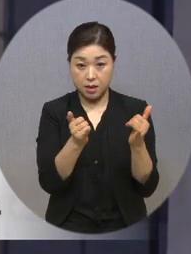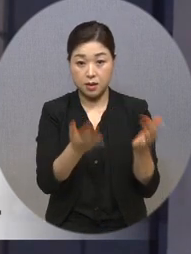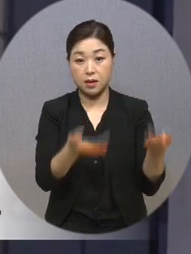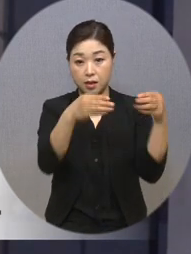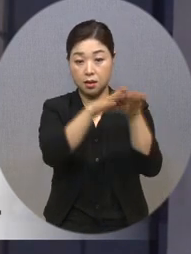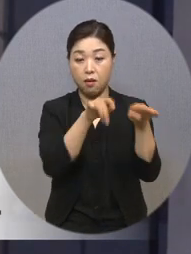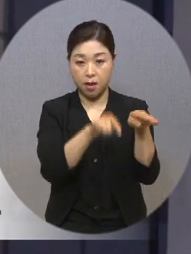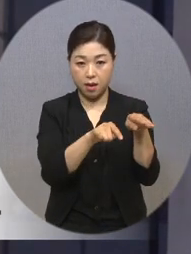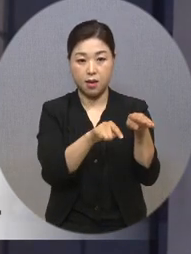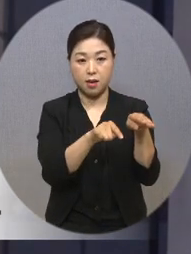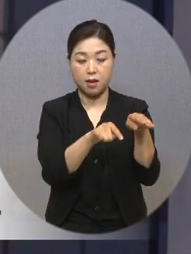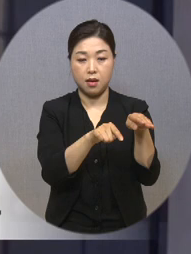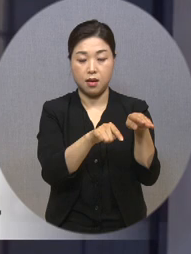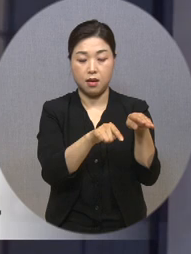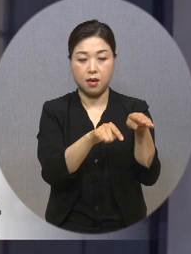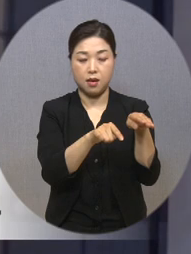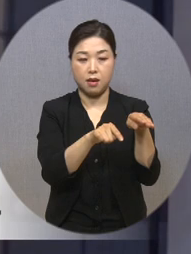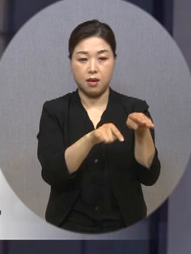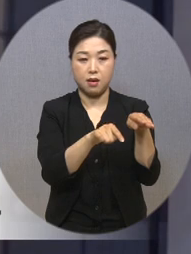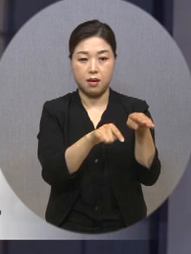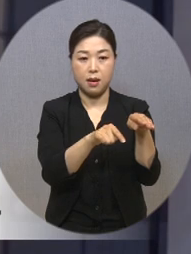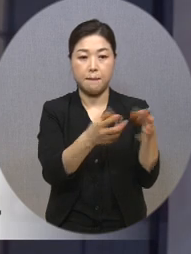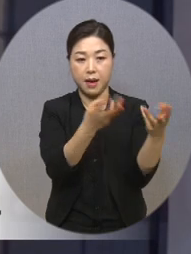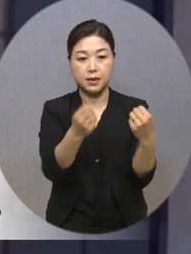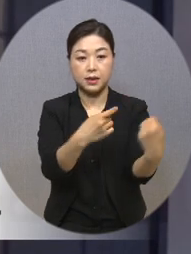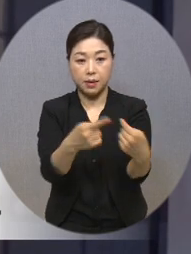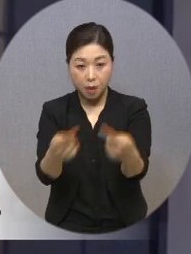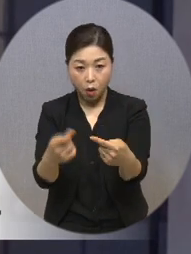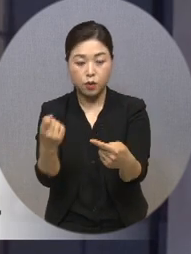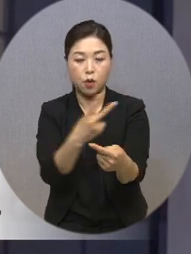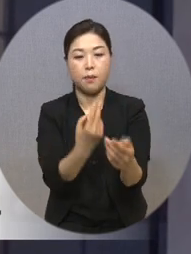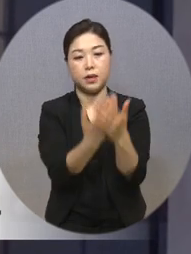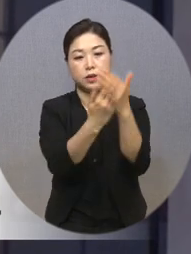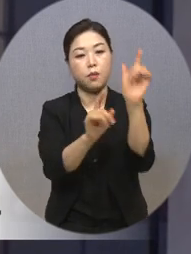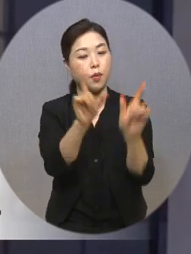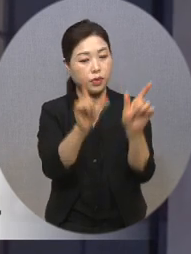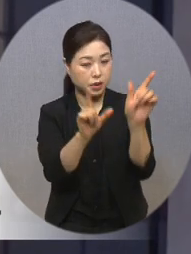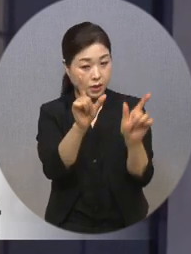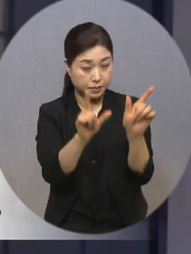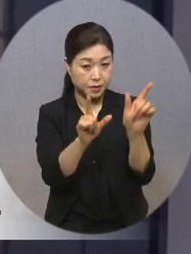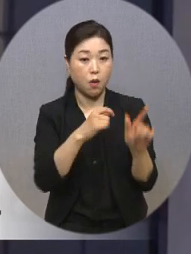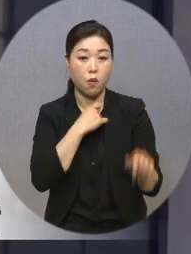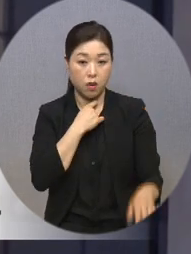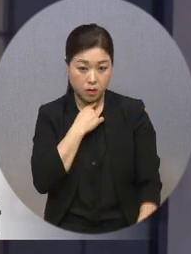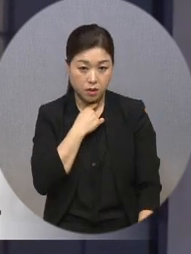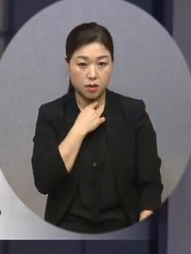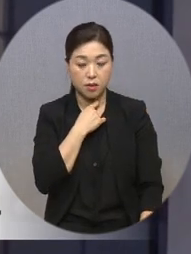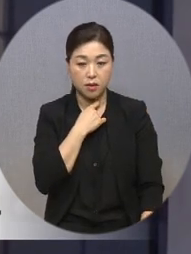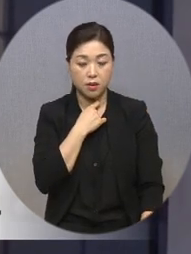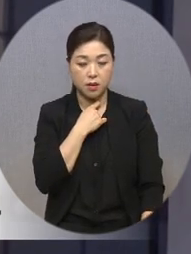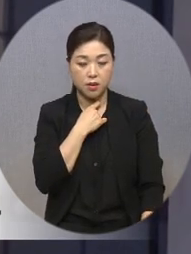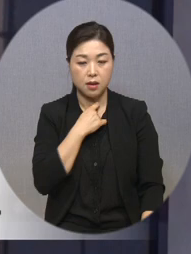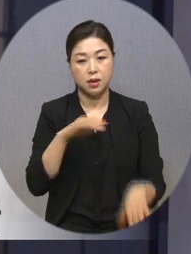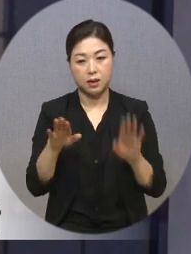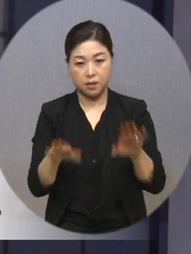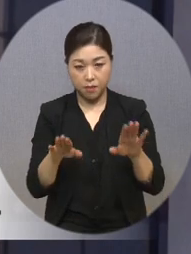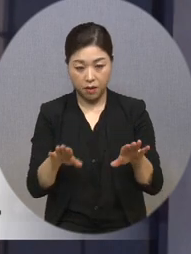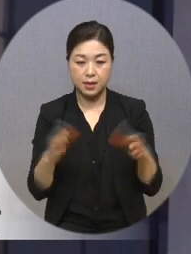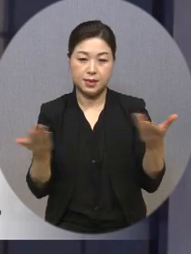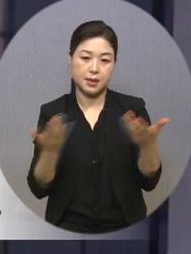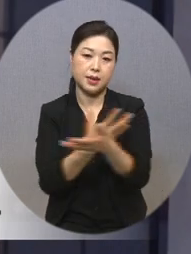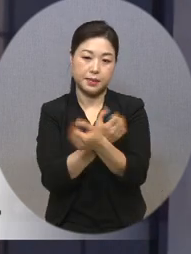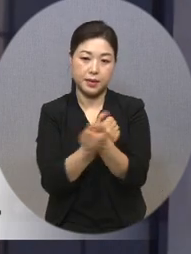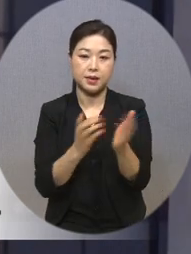인력들의 이제 많은 참여와 그리고 더 발전된 모습을 기원하고 자 뭐